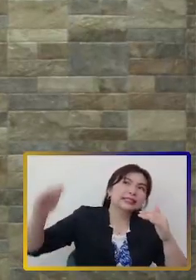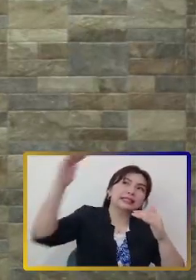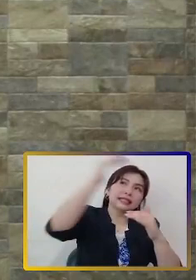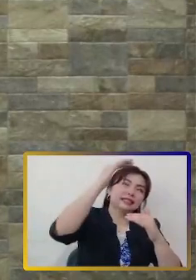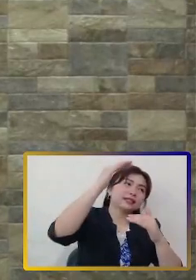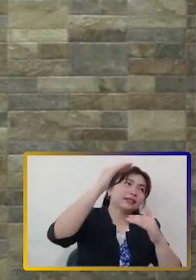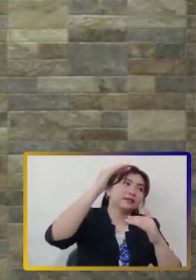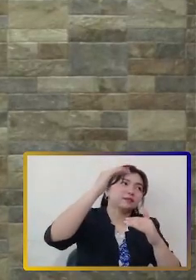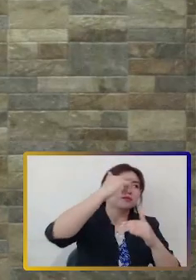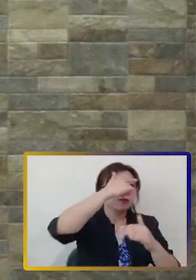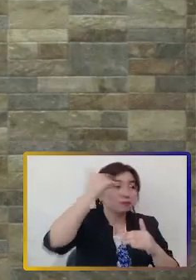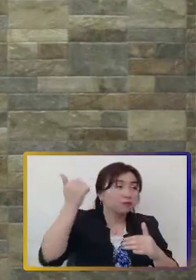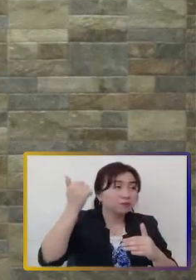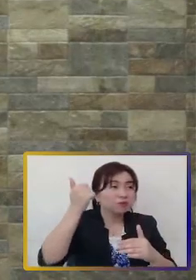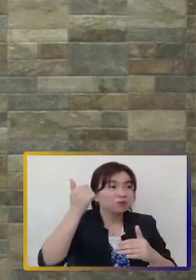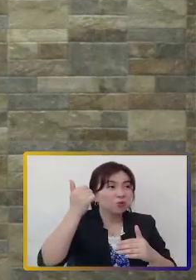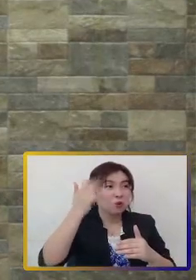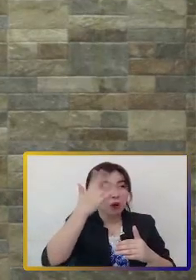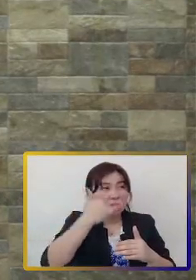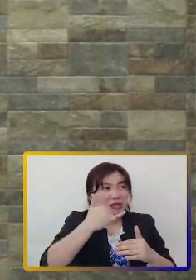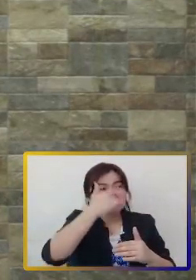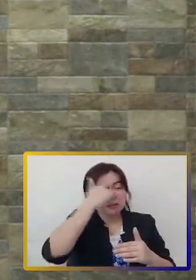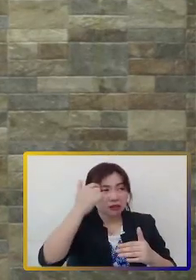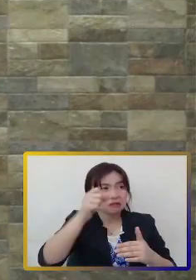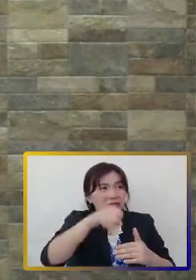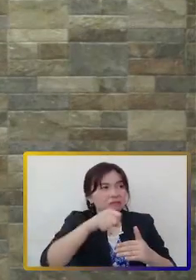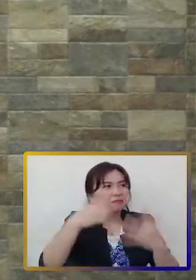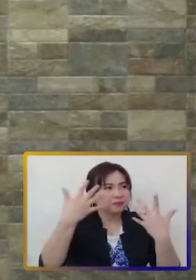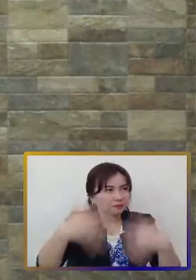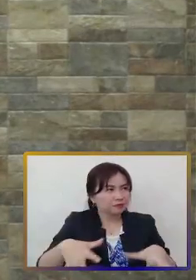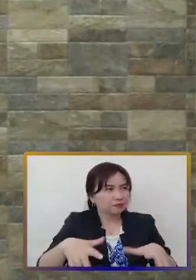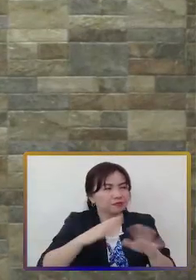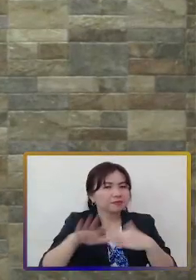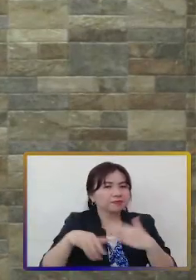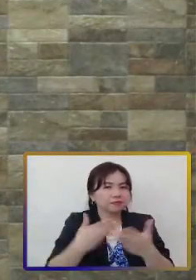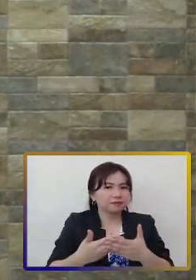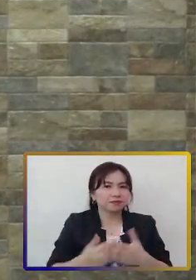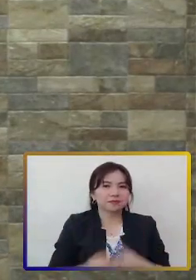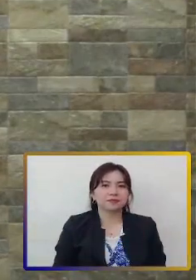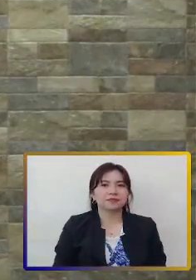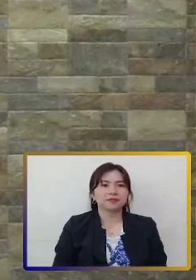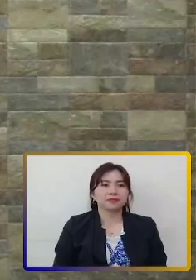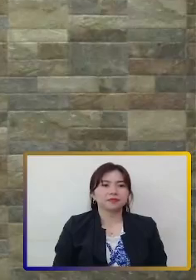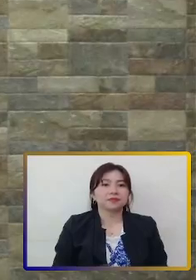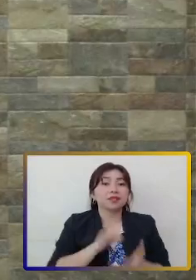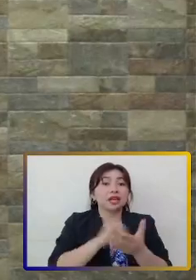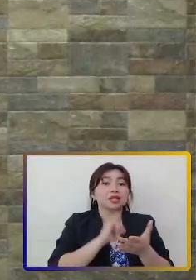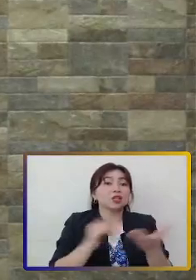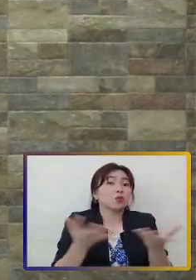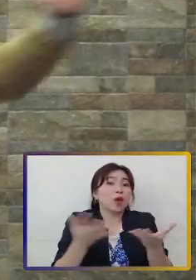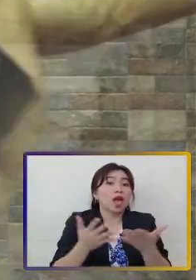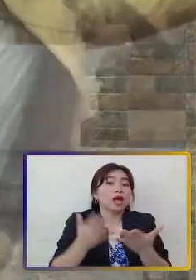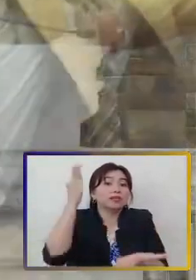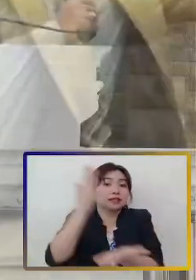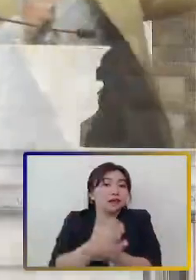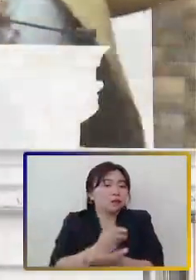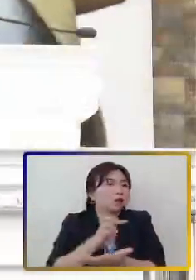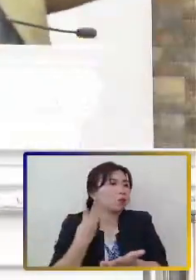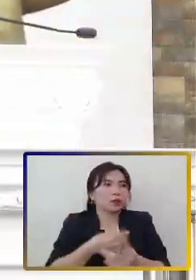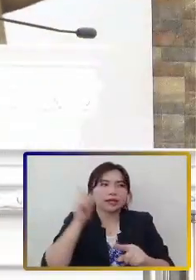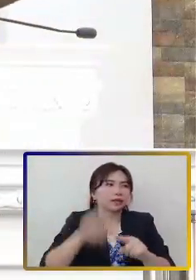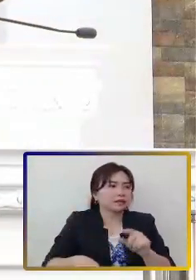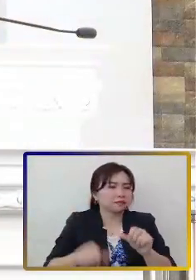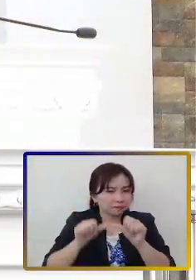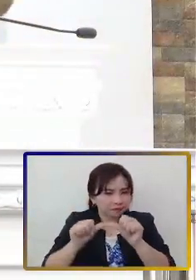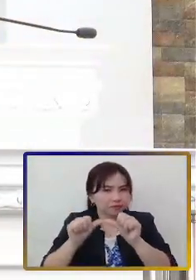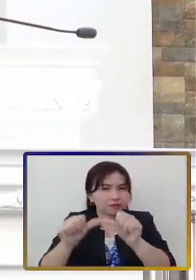Exceed because Tapos na eh hanggang doon na lang tayo you see Hanggang doon na lang hindi na tayo pwedeng mag-push through sa